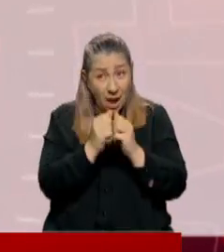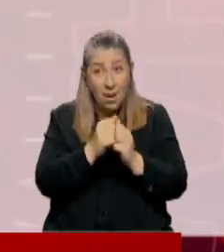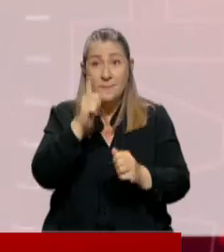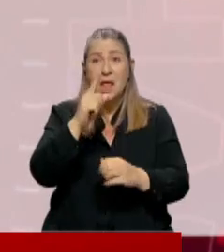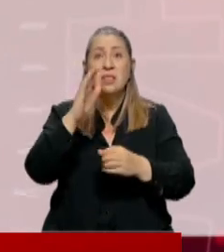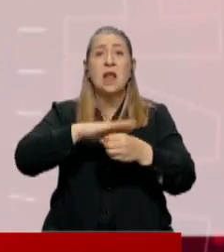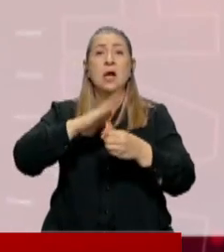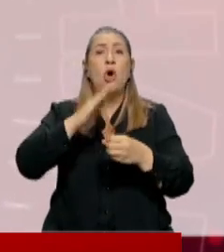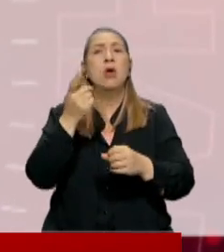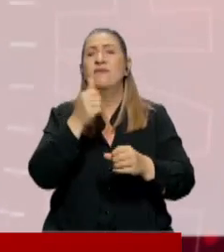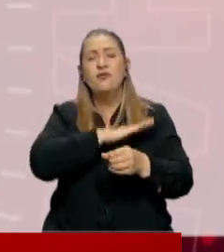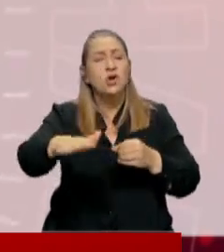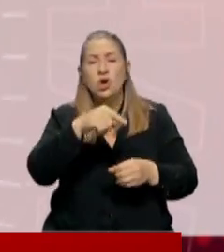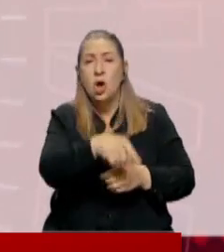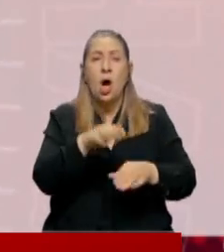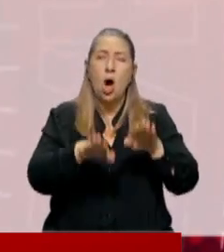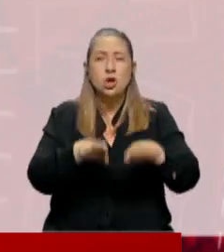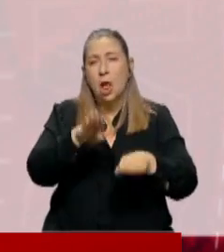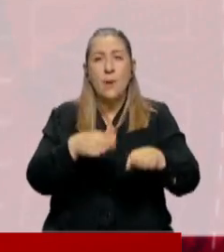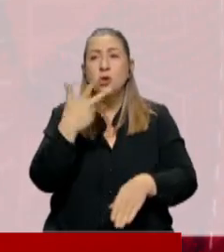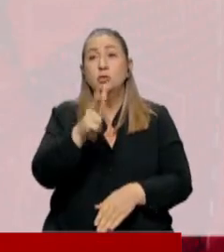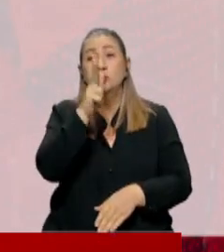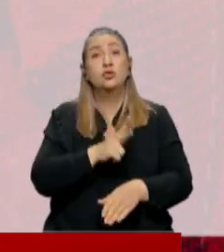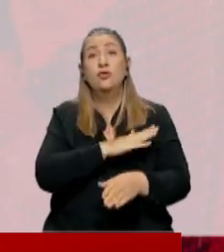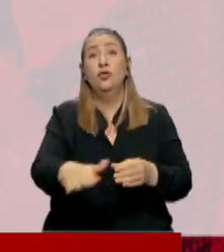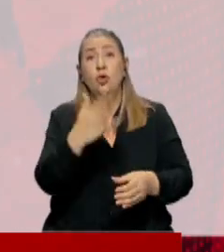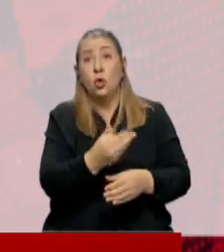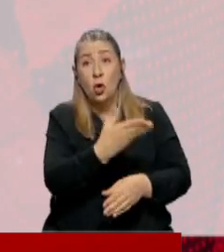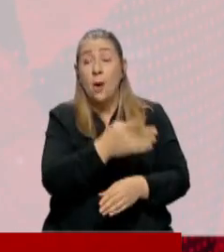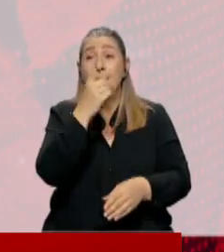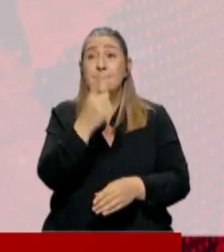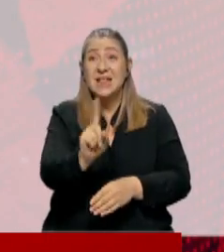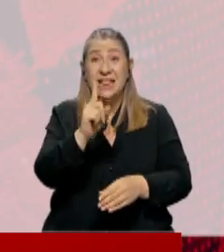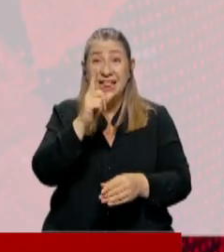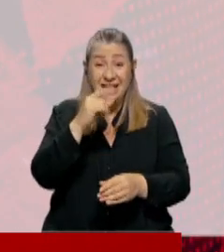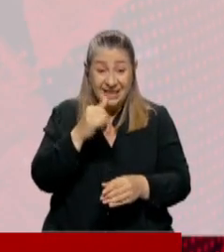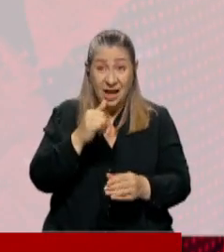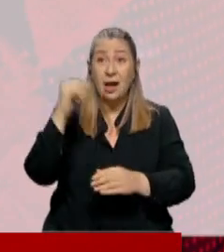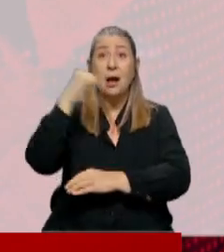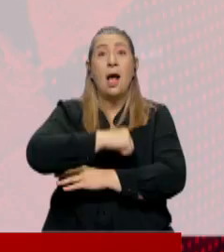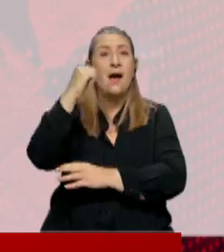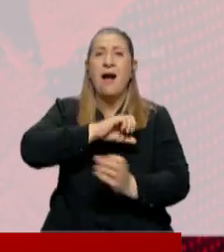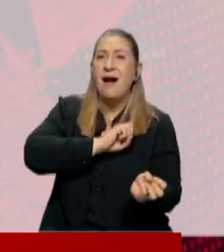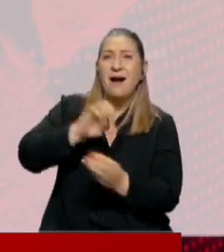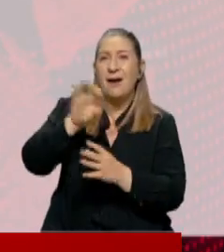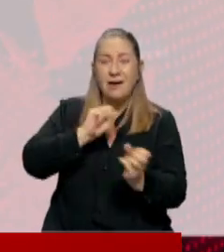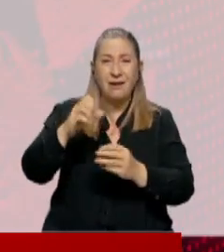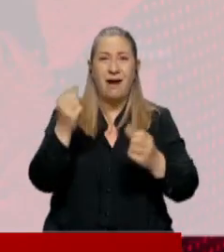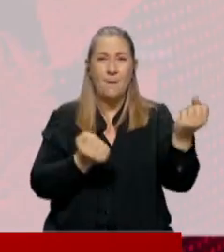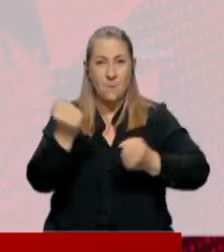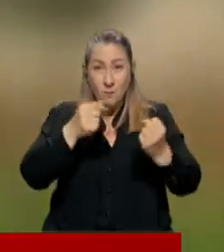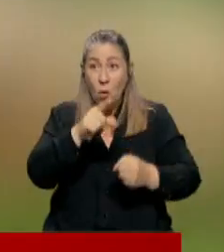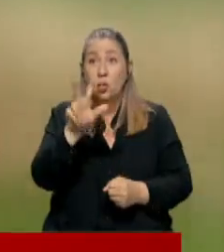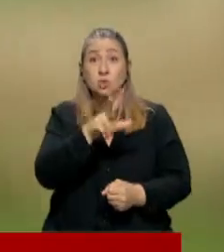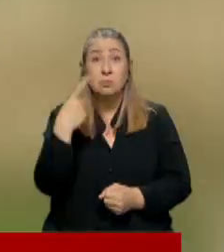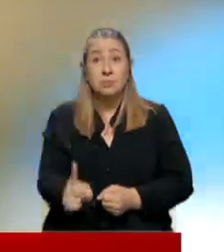bir traktörün deposu artık ortalama 3300 liraya doluyor. 1000 litrelik nakliye kamyonunun deposuysa 30 bin